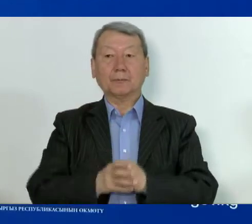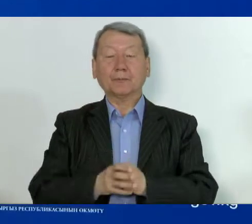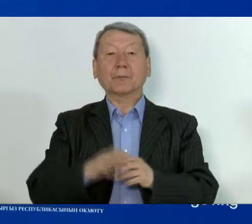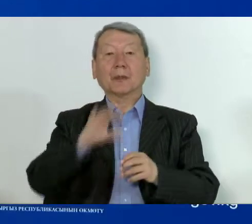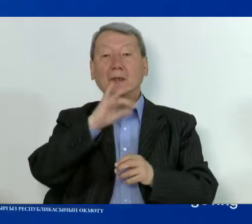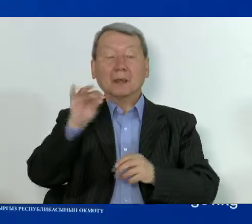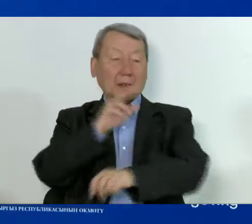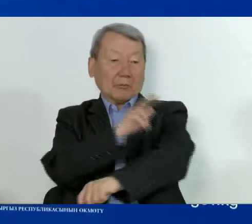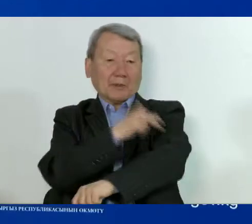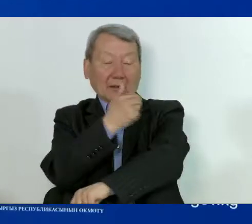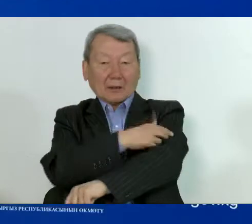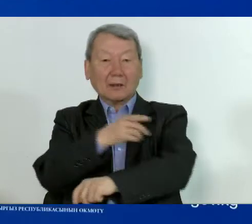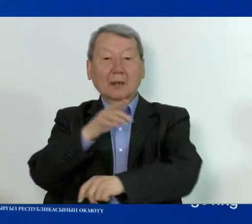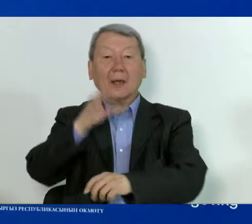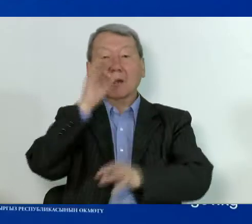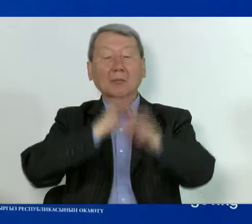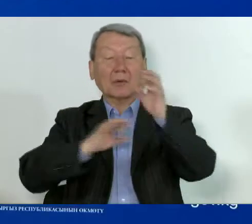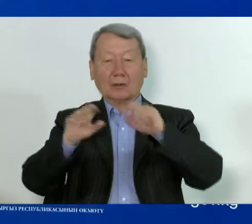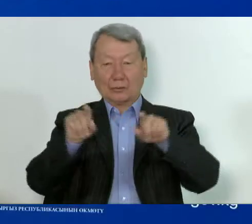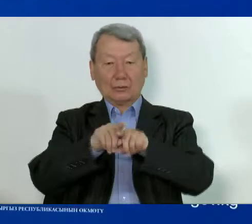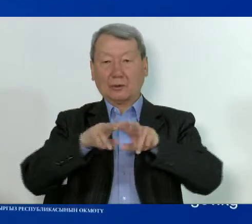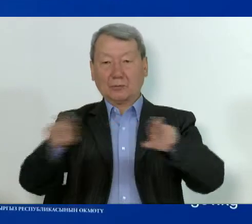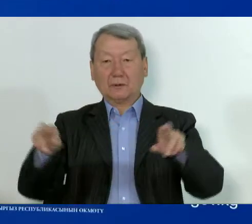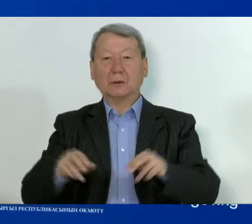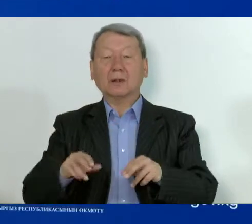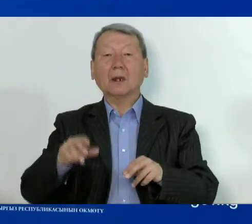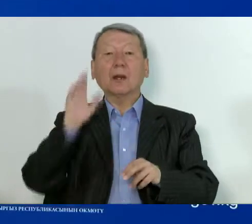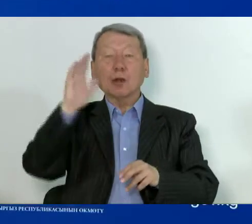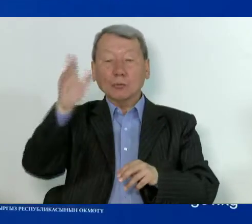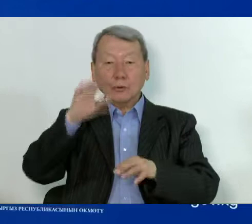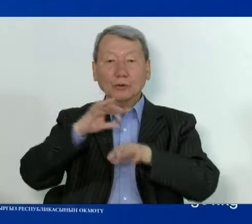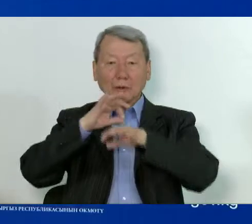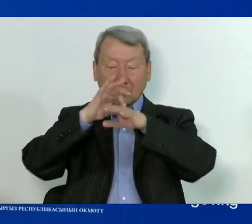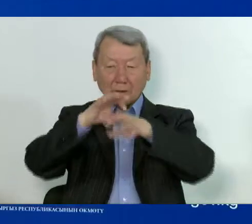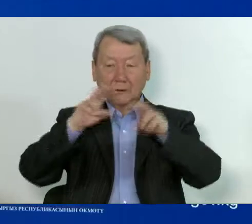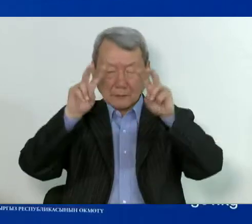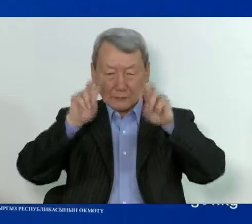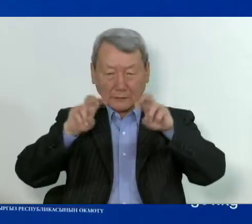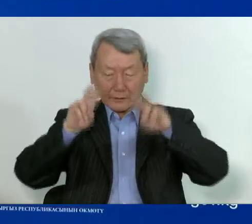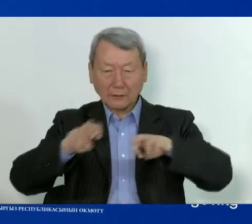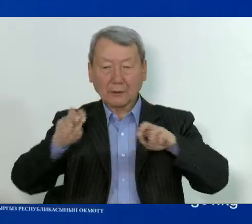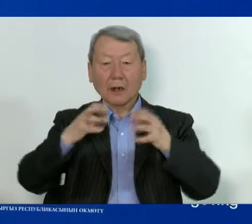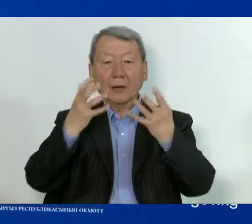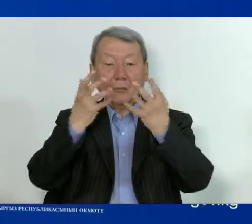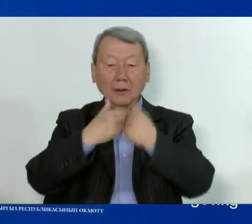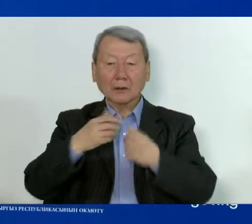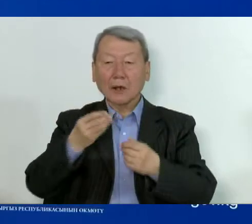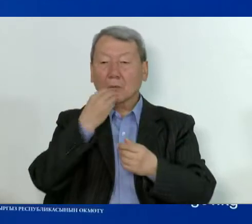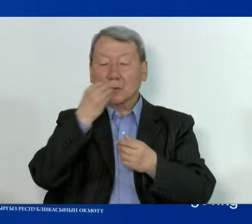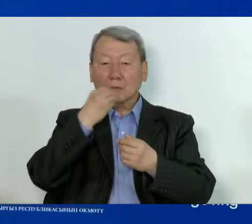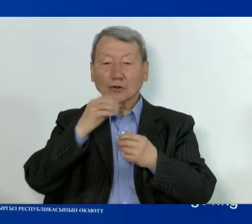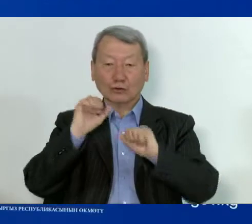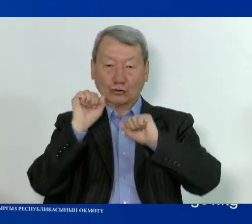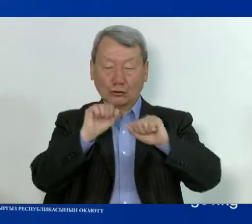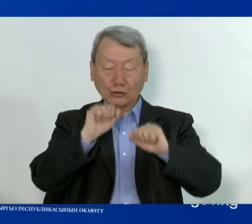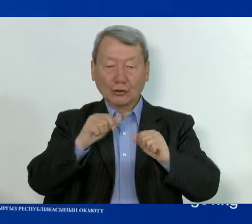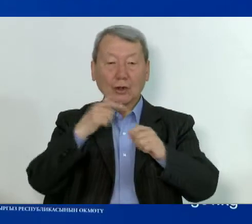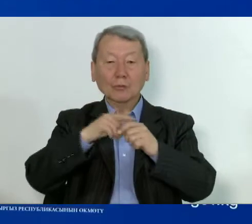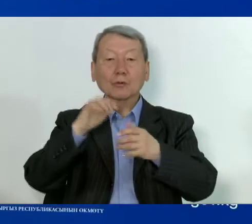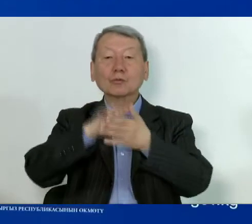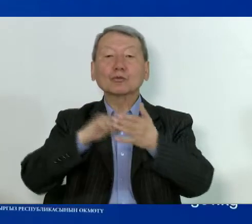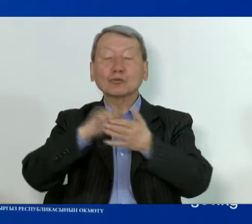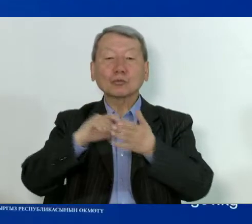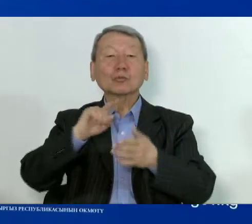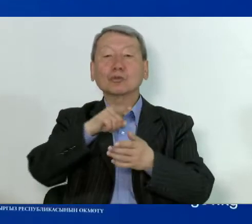и медицинских препаратов и средств. Будет проводиться тщательный мониторинг анализа продовольственной безопасности с указанием причин,